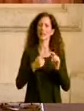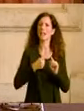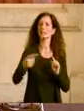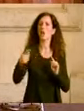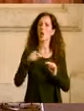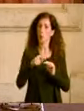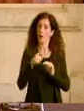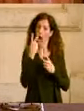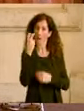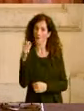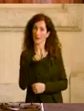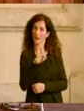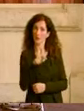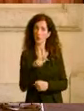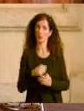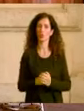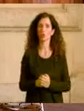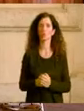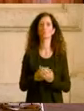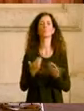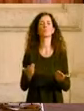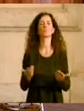Guardi, sulla mia scrivania ci sono